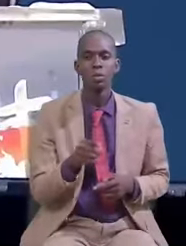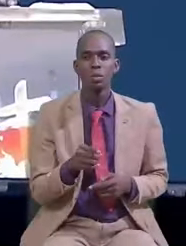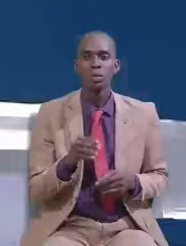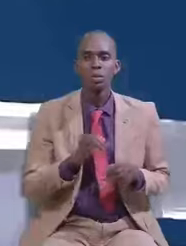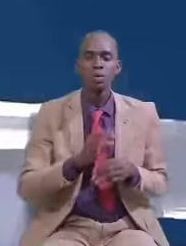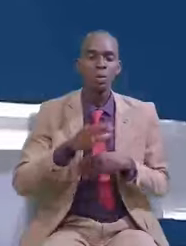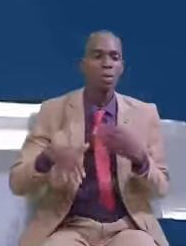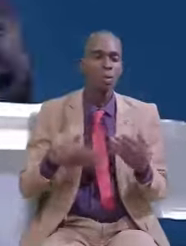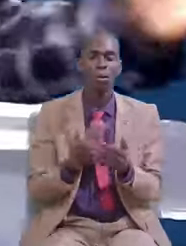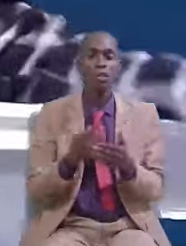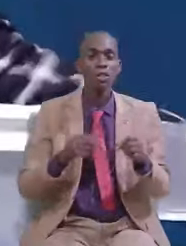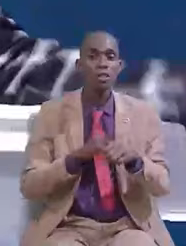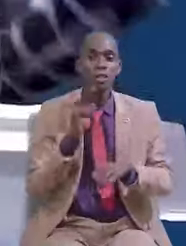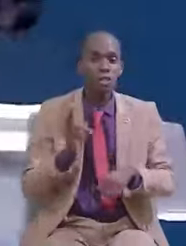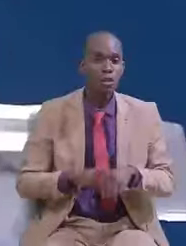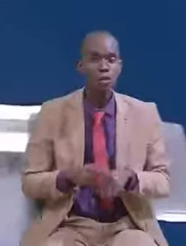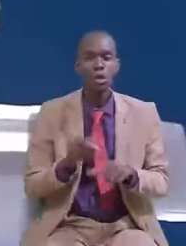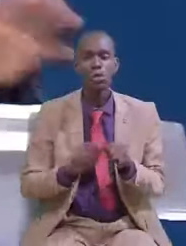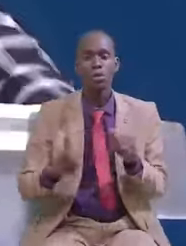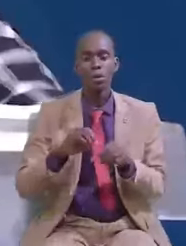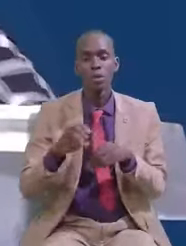Partout dans le monde.